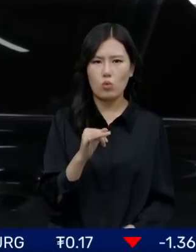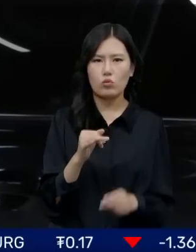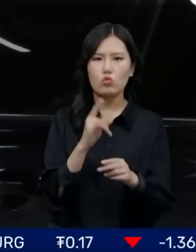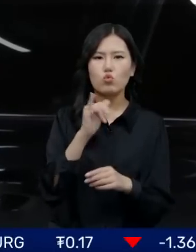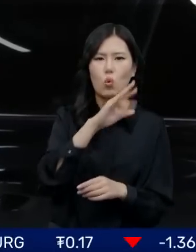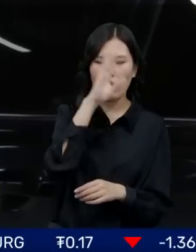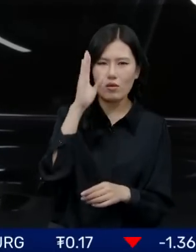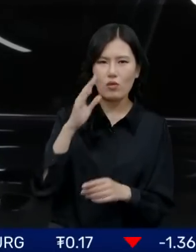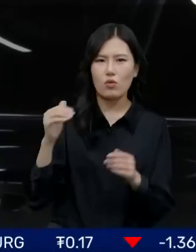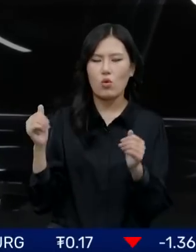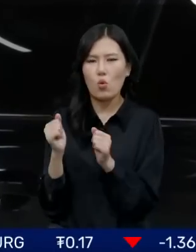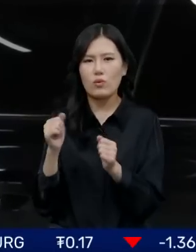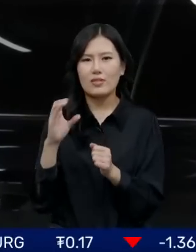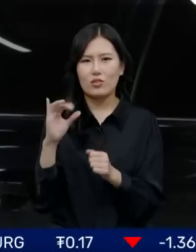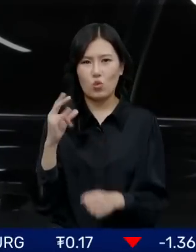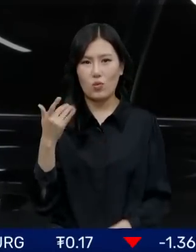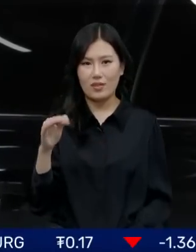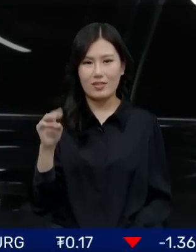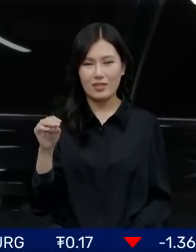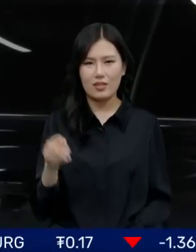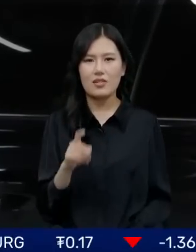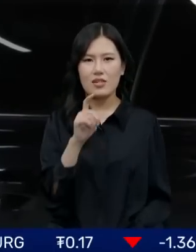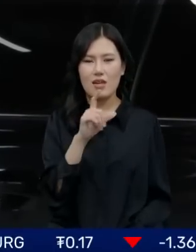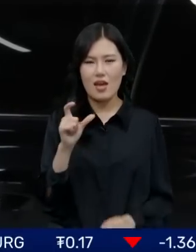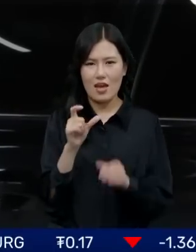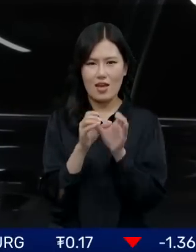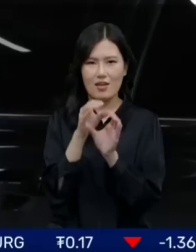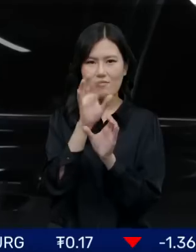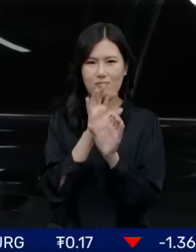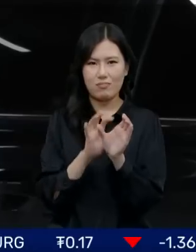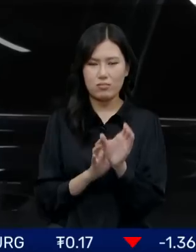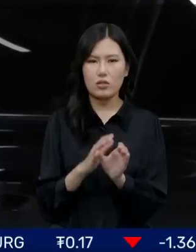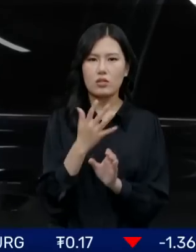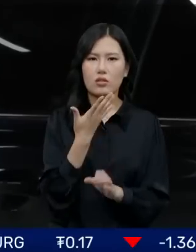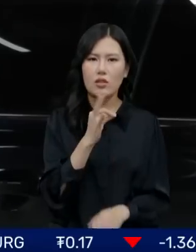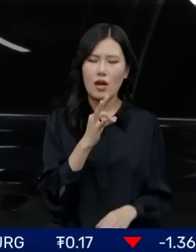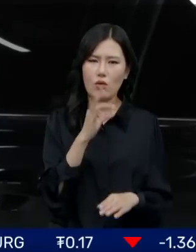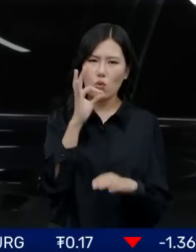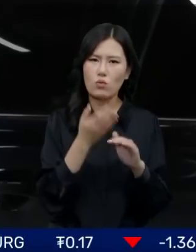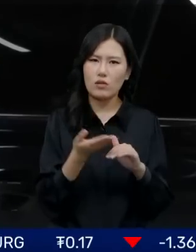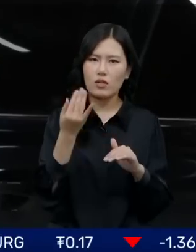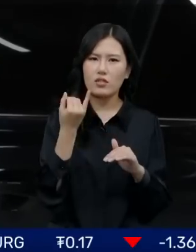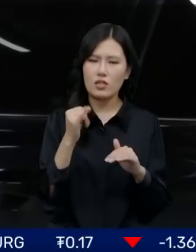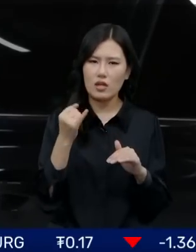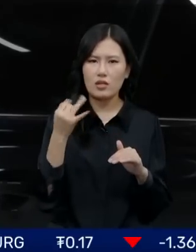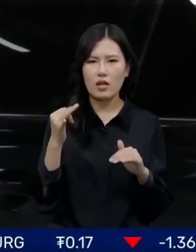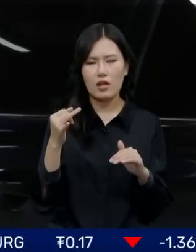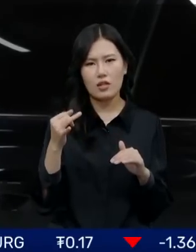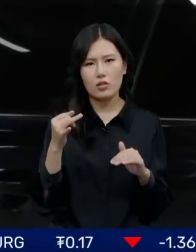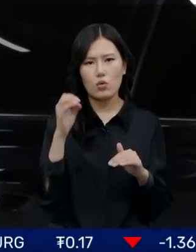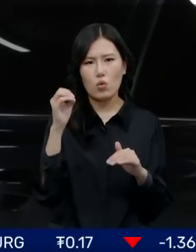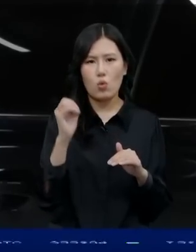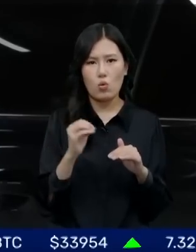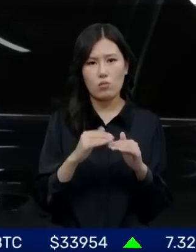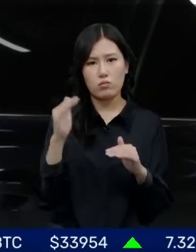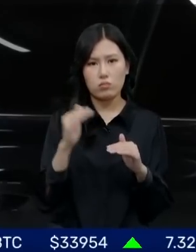авчиж байгаа. Тэгээд ирэх тэр хээний хувьд нэг 50-аас дээшээ 70-60% тиймэрхүү байгаад